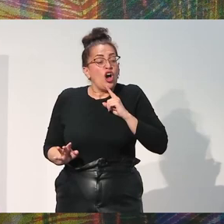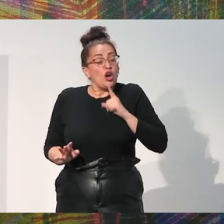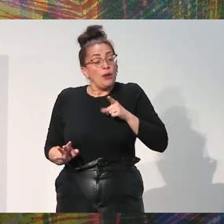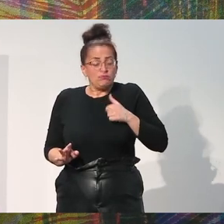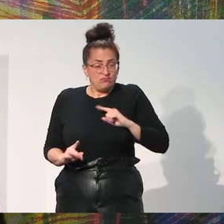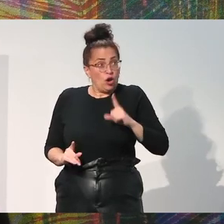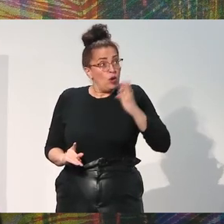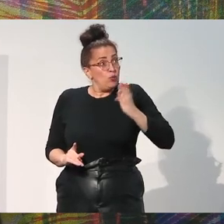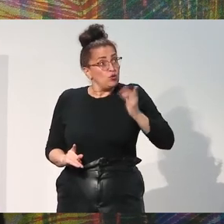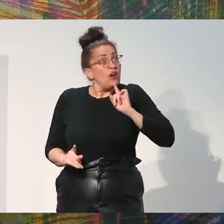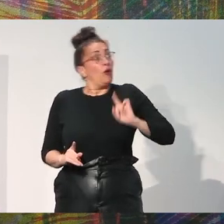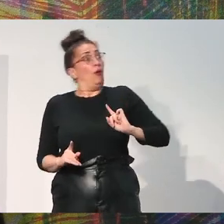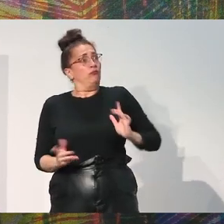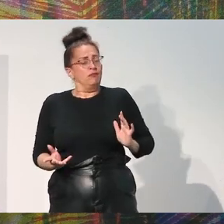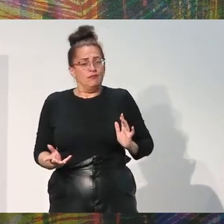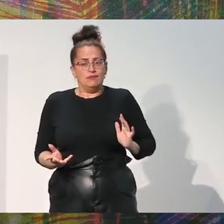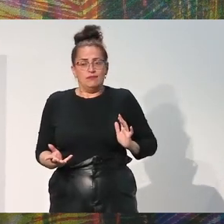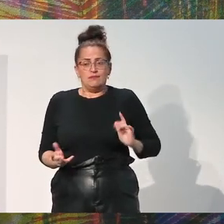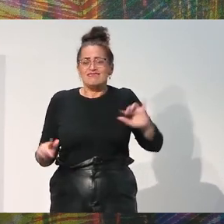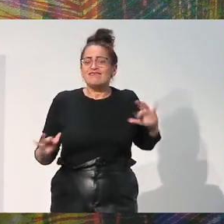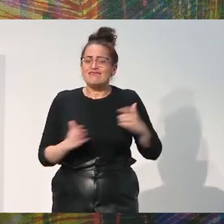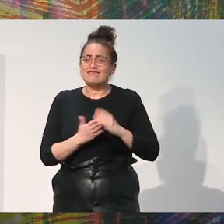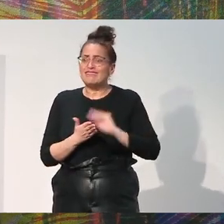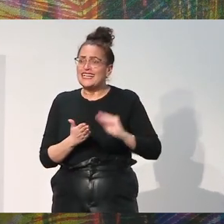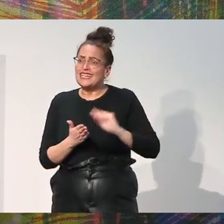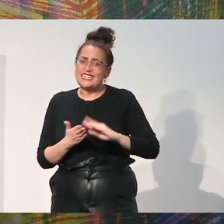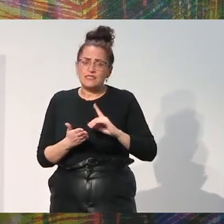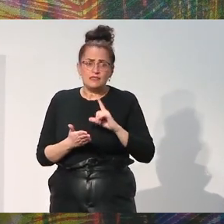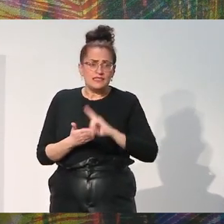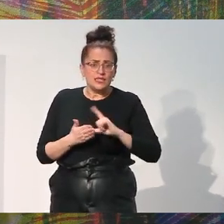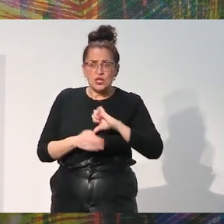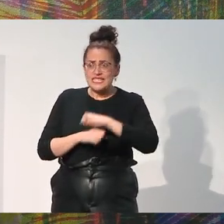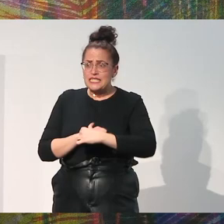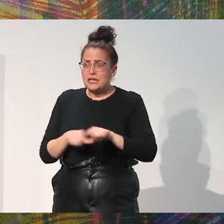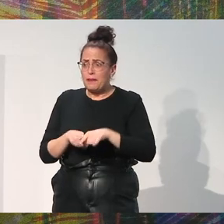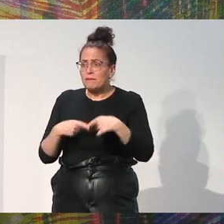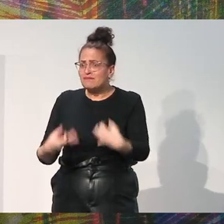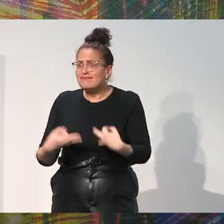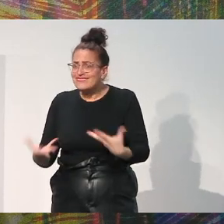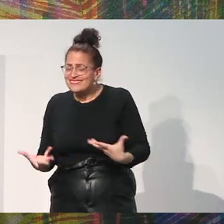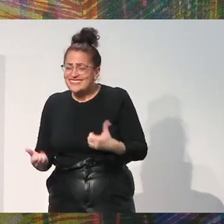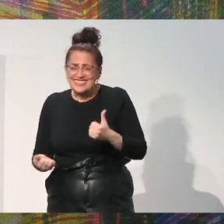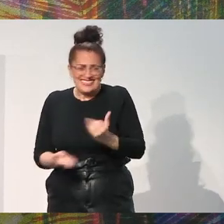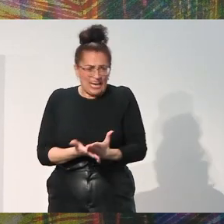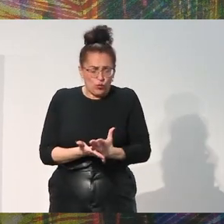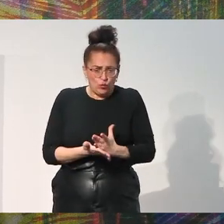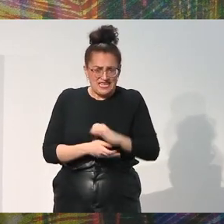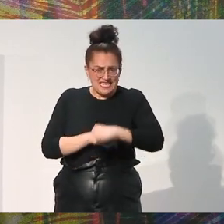J'ai écrit de la prose jusqu'à aujourd'hui, j'avais aucune raison de me mettre à écrire une espèce de poème hybride, quoi. Donc c'est